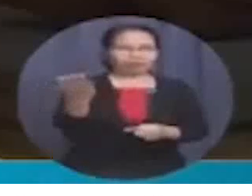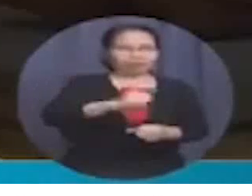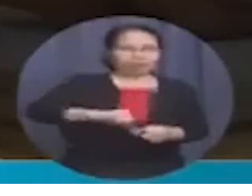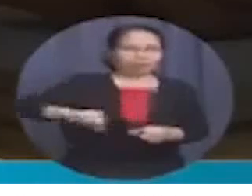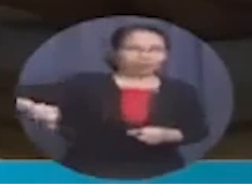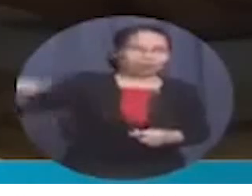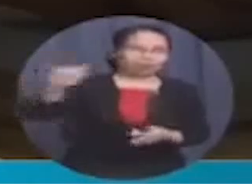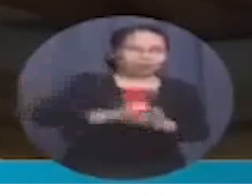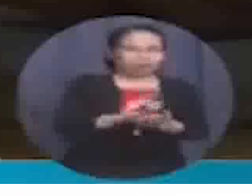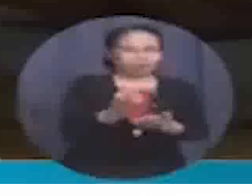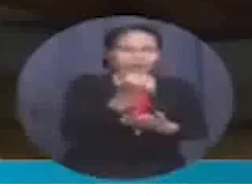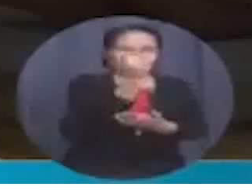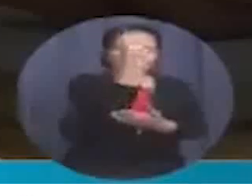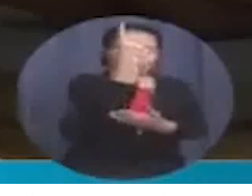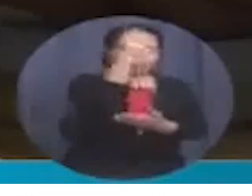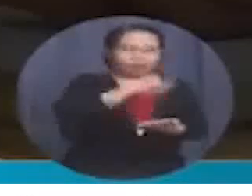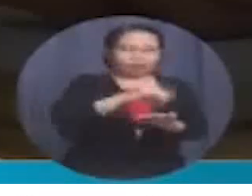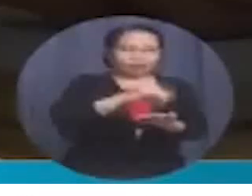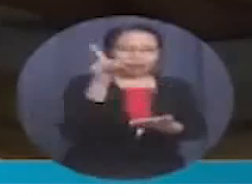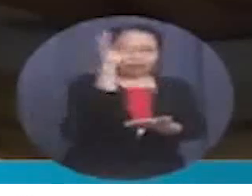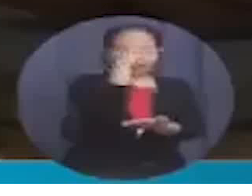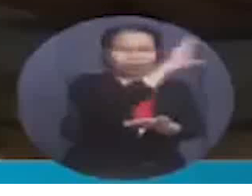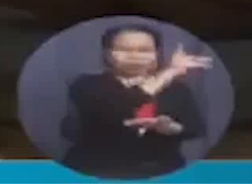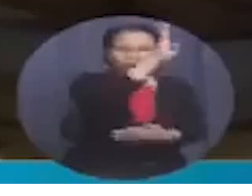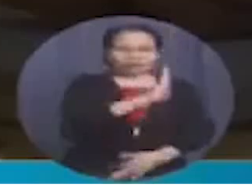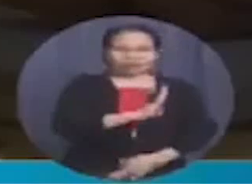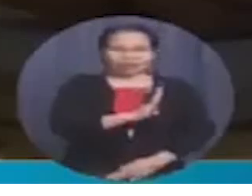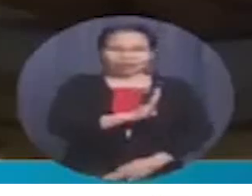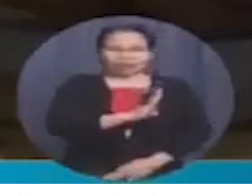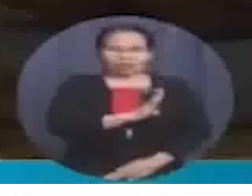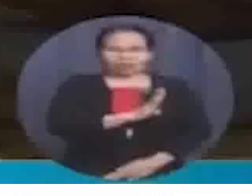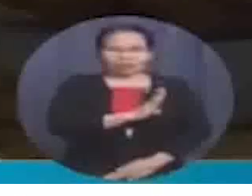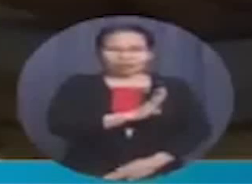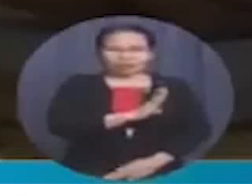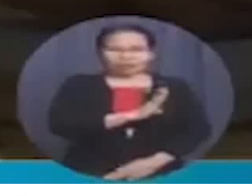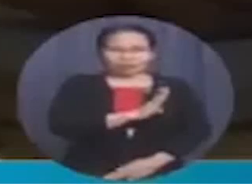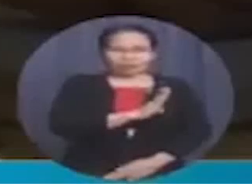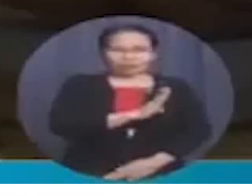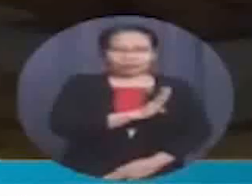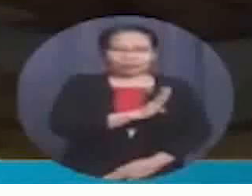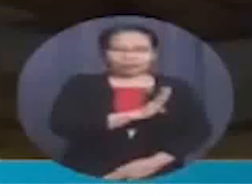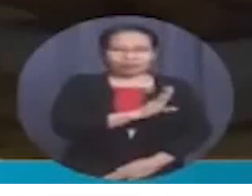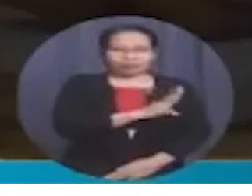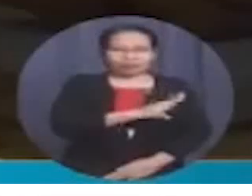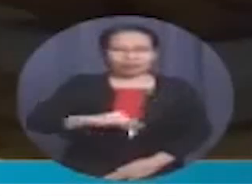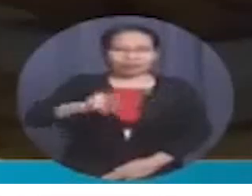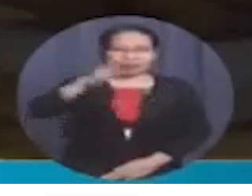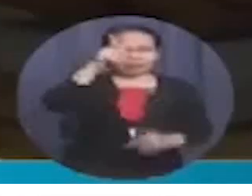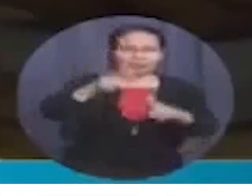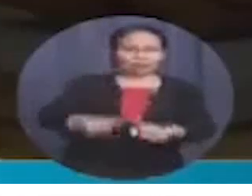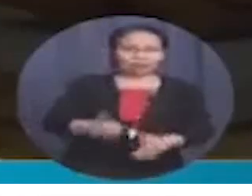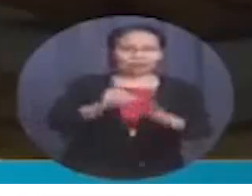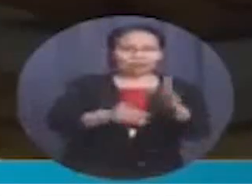mang nakakaunawa na humahanap sa Diyos. Yon. Ang sabi, tumitingin siya mula